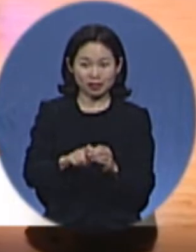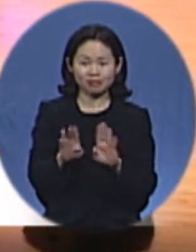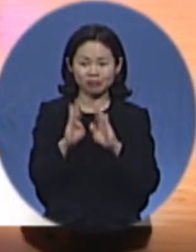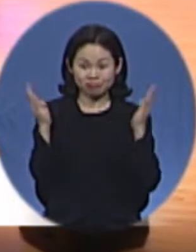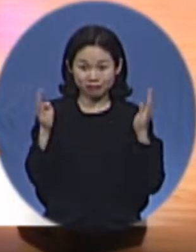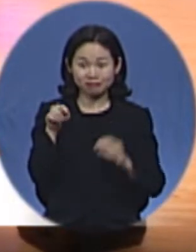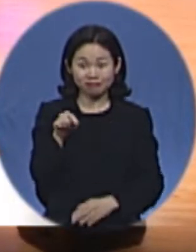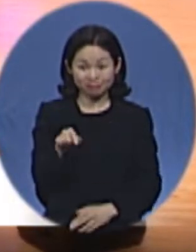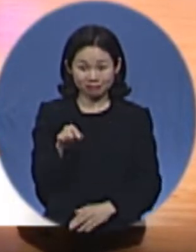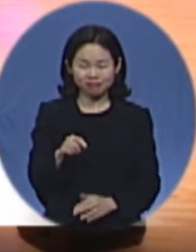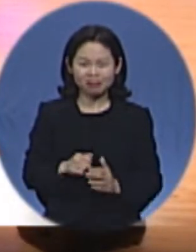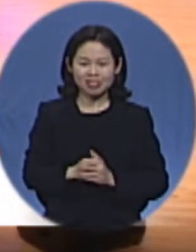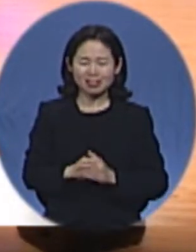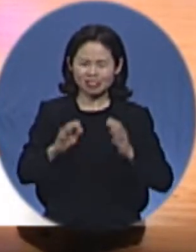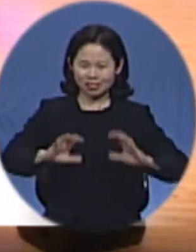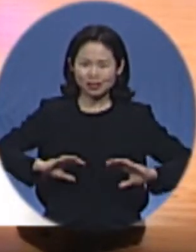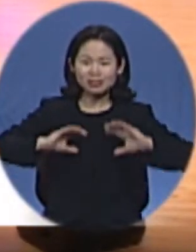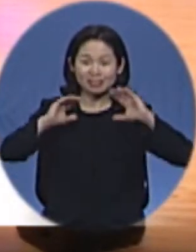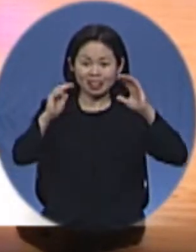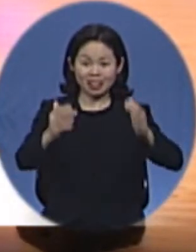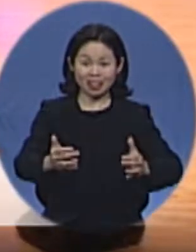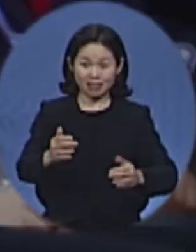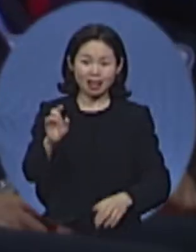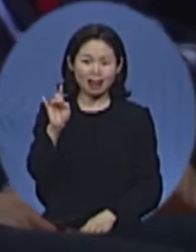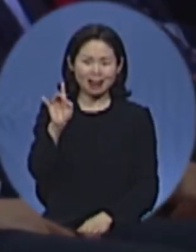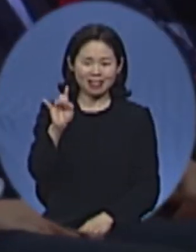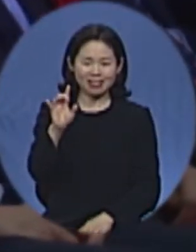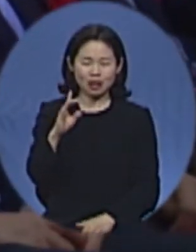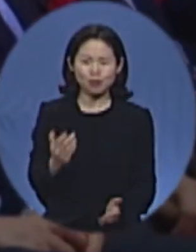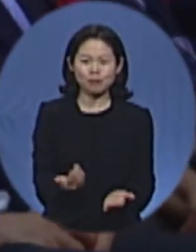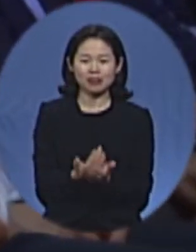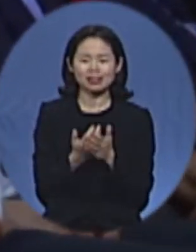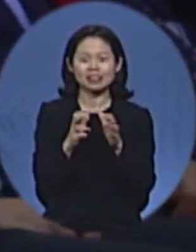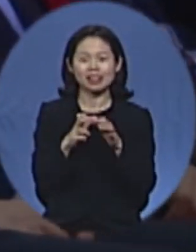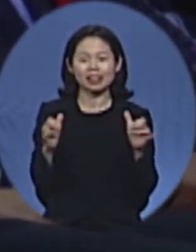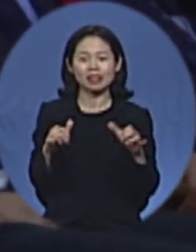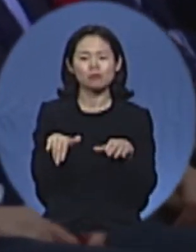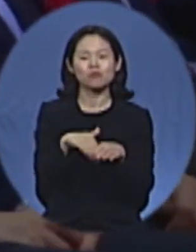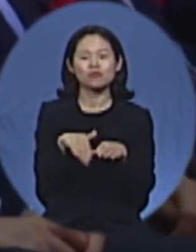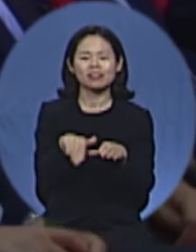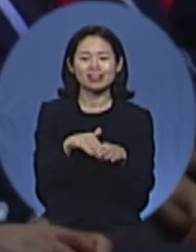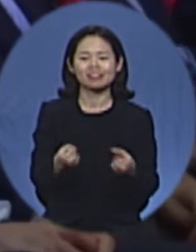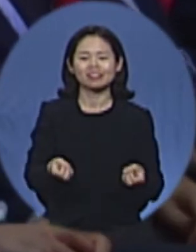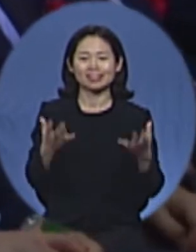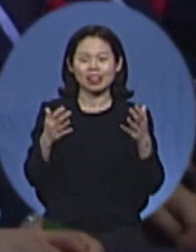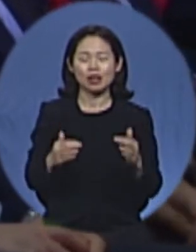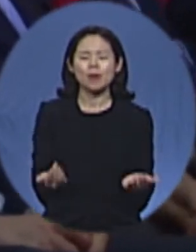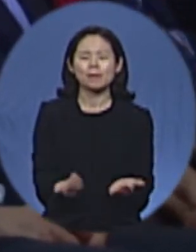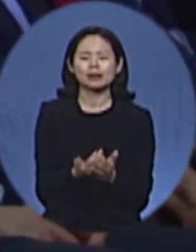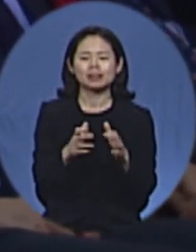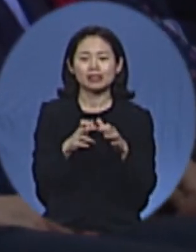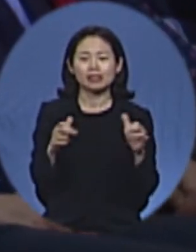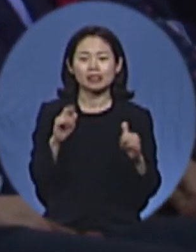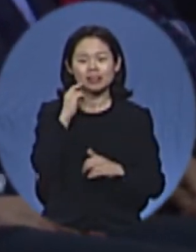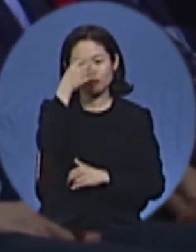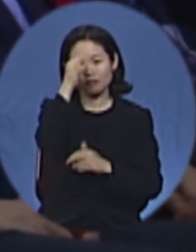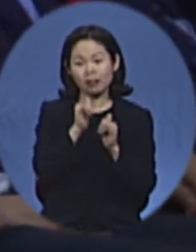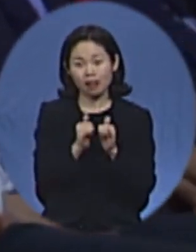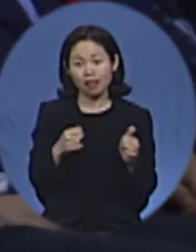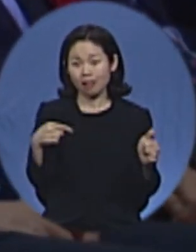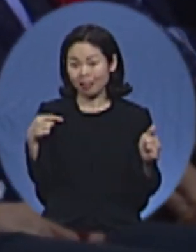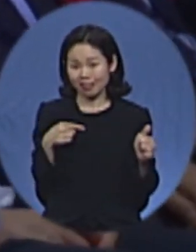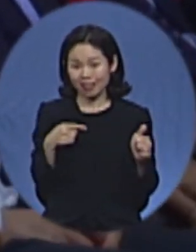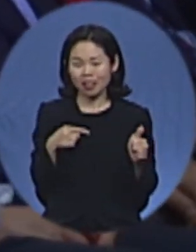아트 페스티벌은 전 세계에서 유일한 발달장애인 문화축제로 발달장애 예술가에게 공연